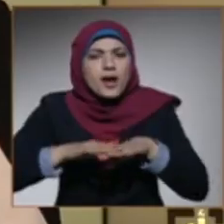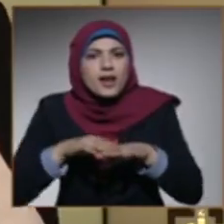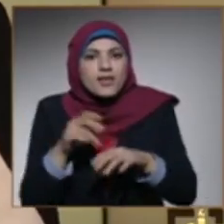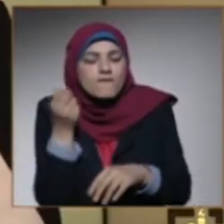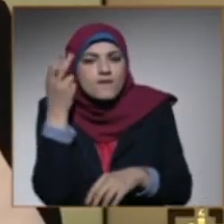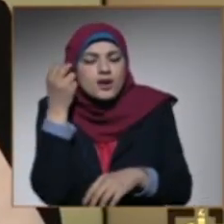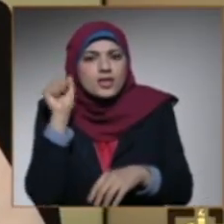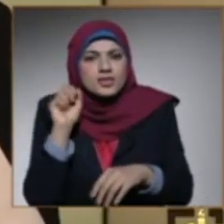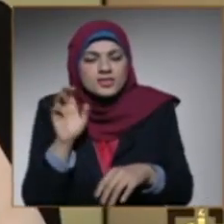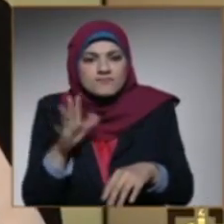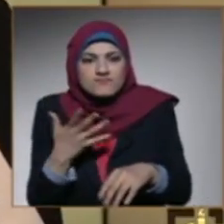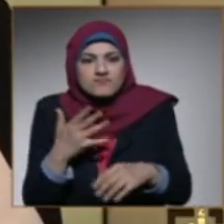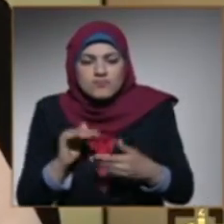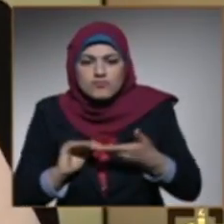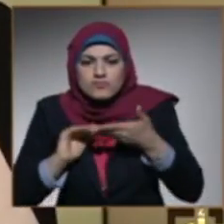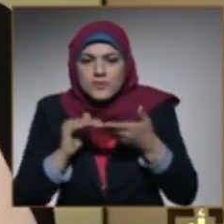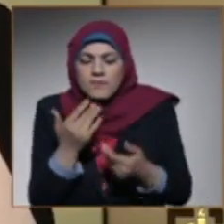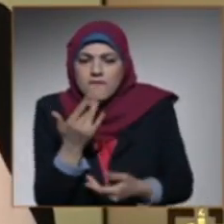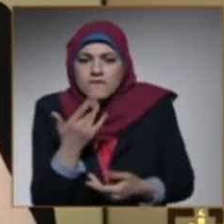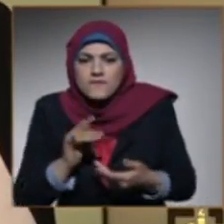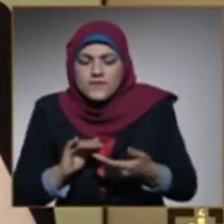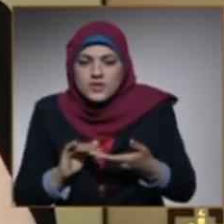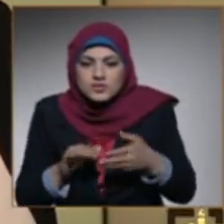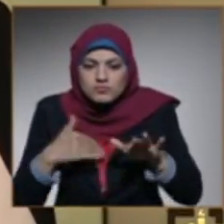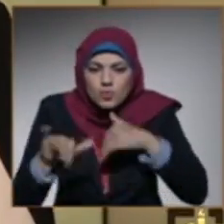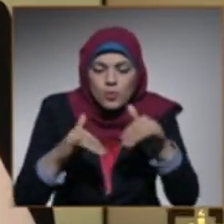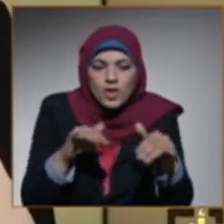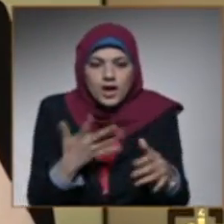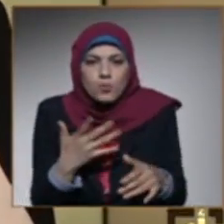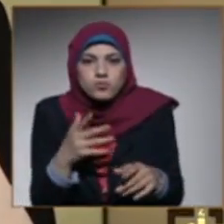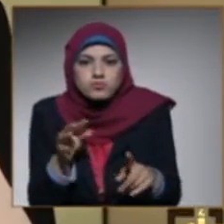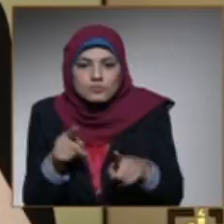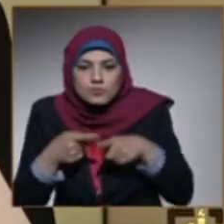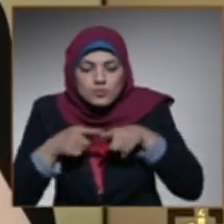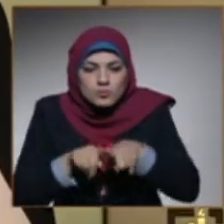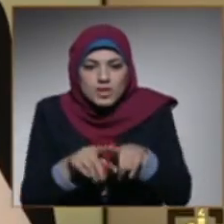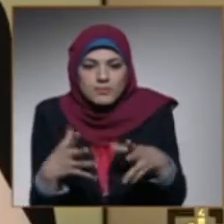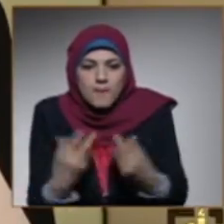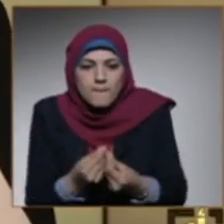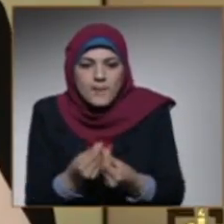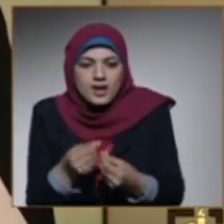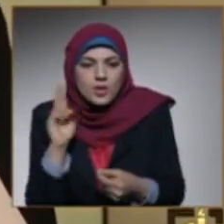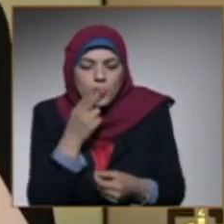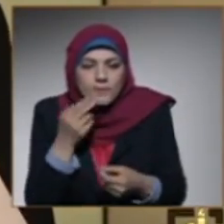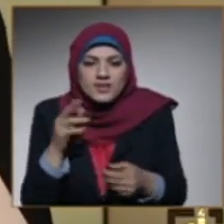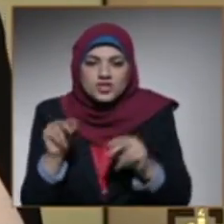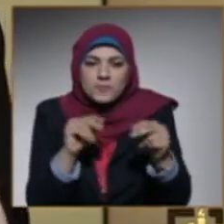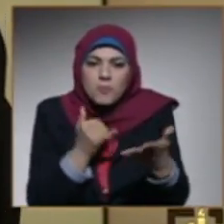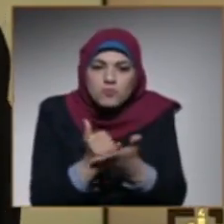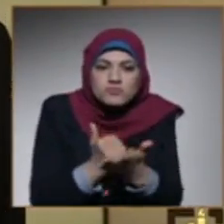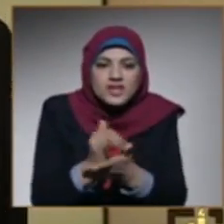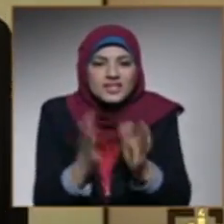توافر طرق أماكن بعينها، يمكن مدارس، بعض